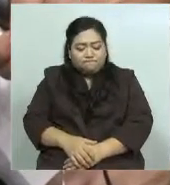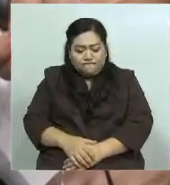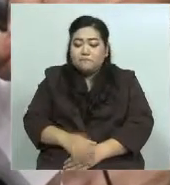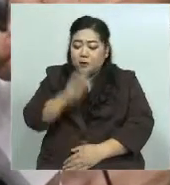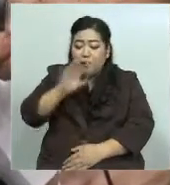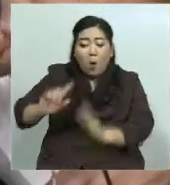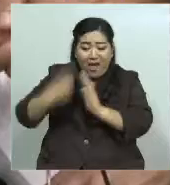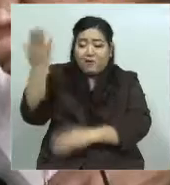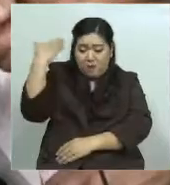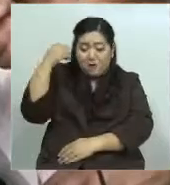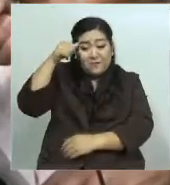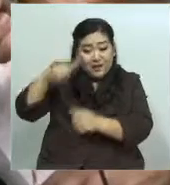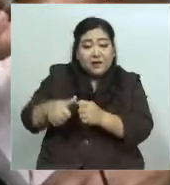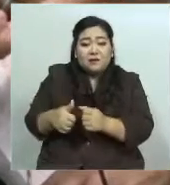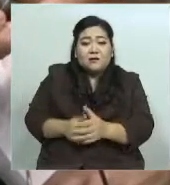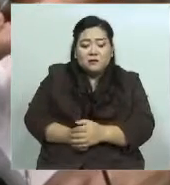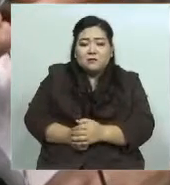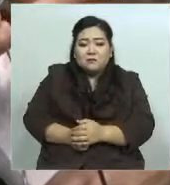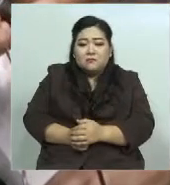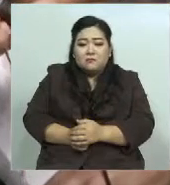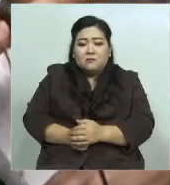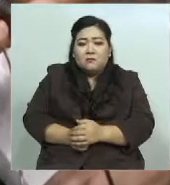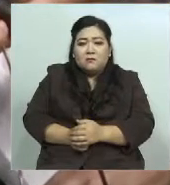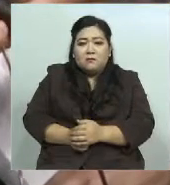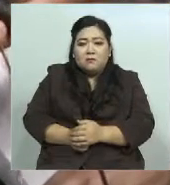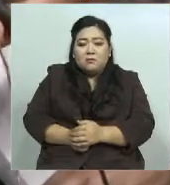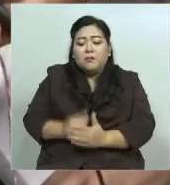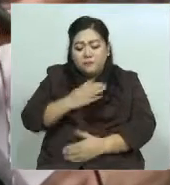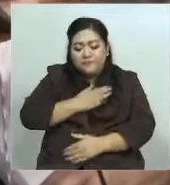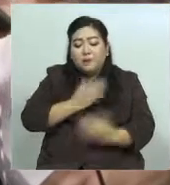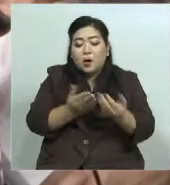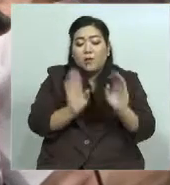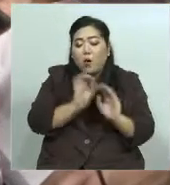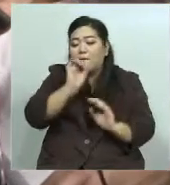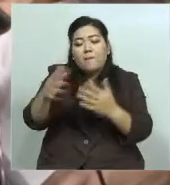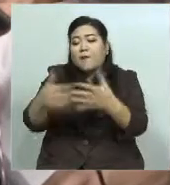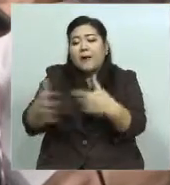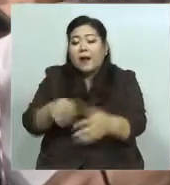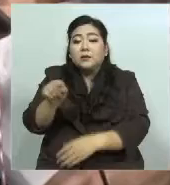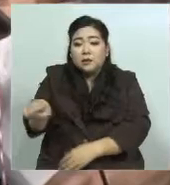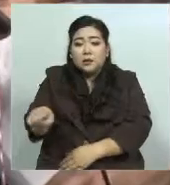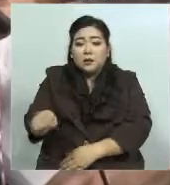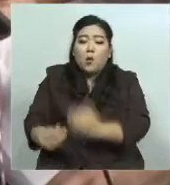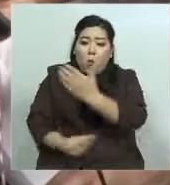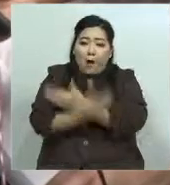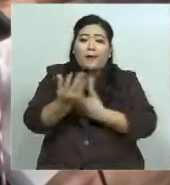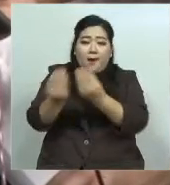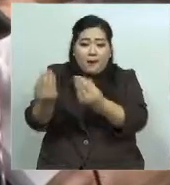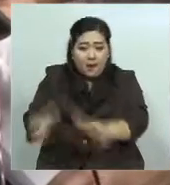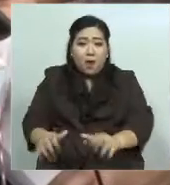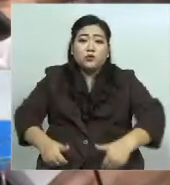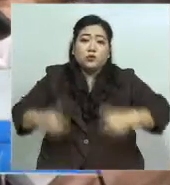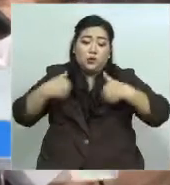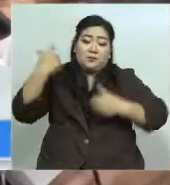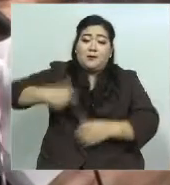แรกเลยก็คือทางเราให้อภัยส่วนทางคุณสมชายท่านได้รับโอกาสจากทางศ